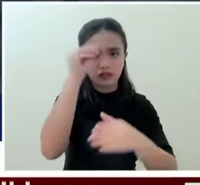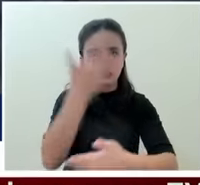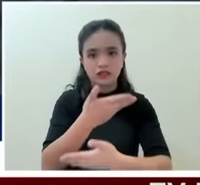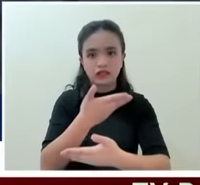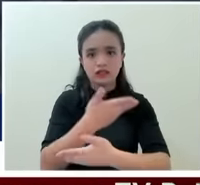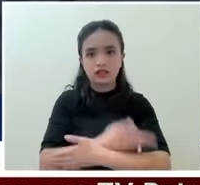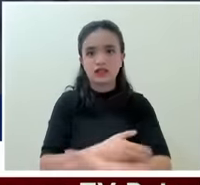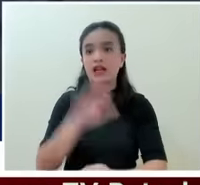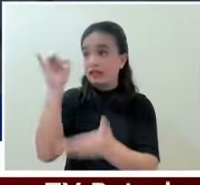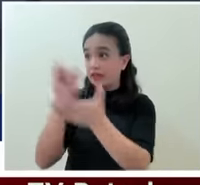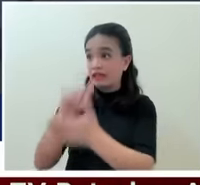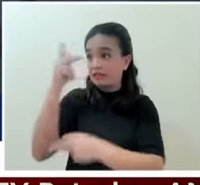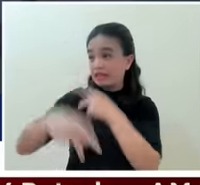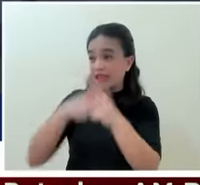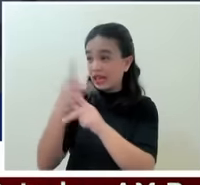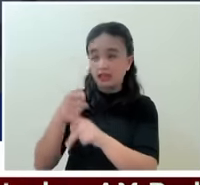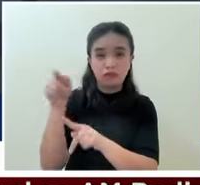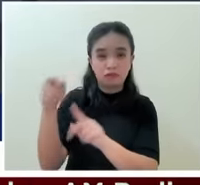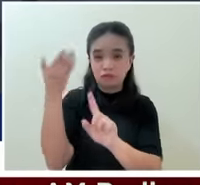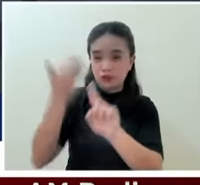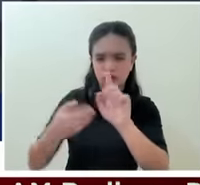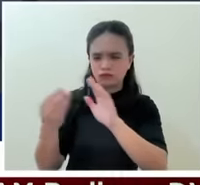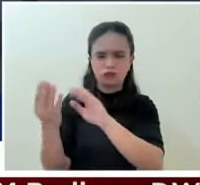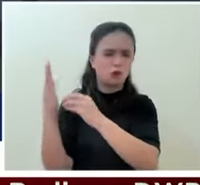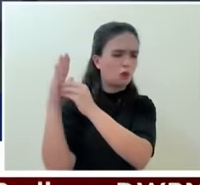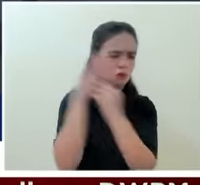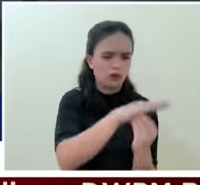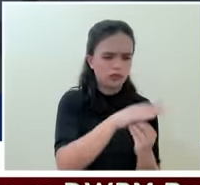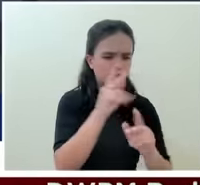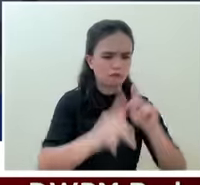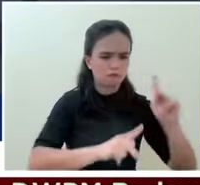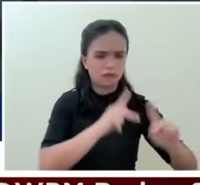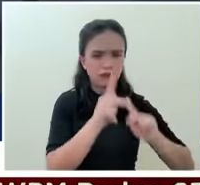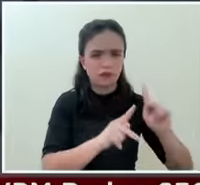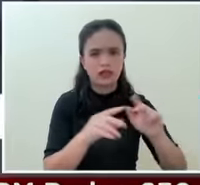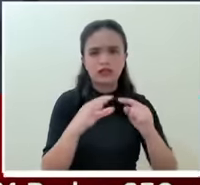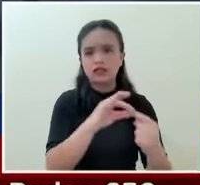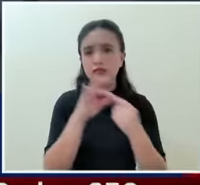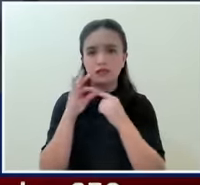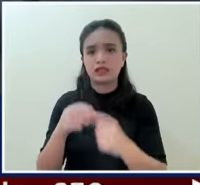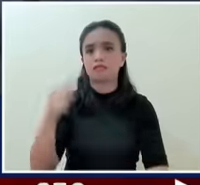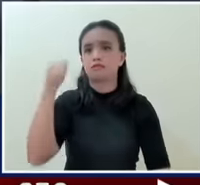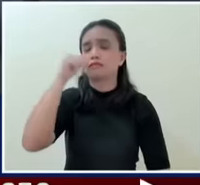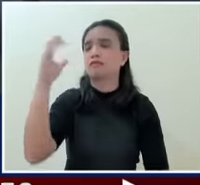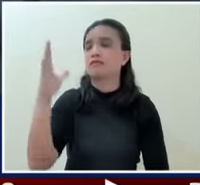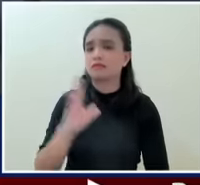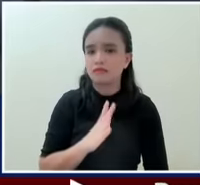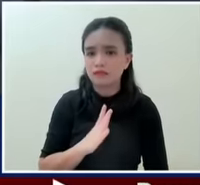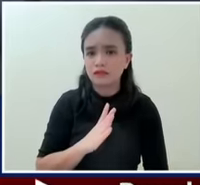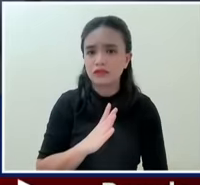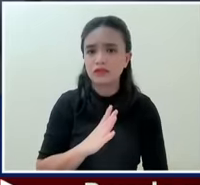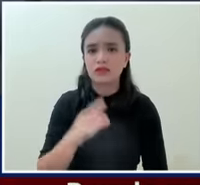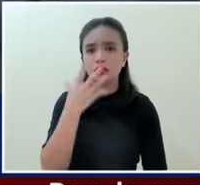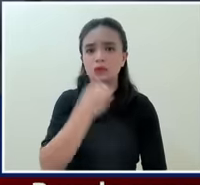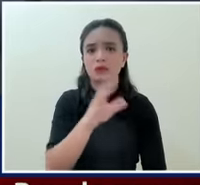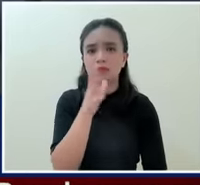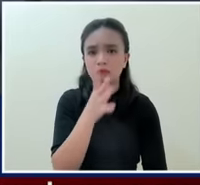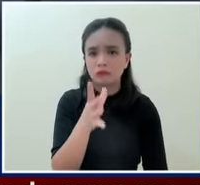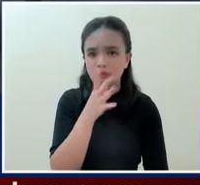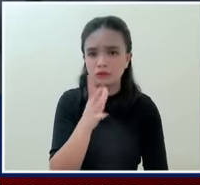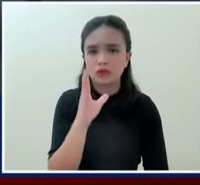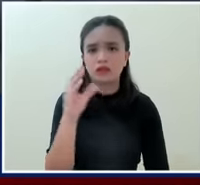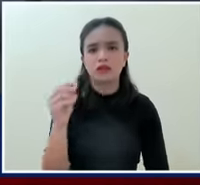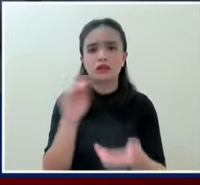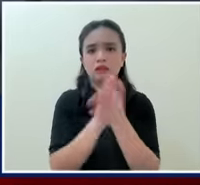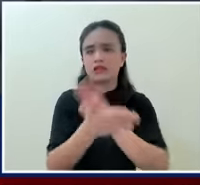na nang-o-oppress ng tao, lalo na ng mga kababaihan, ng mga nanay ng mga naging anak